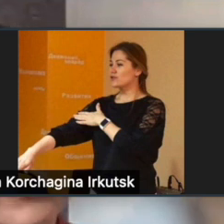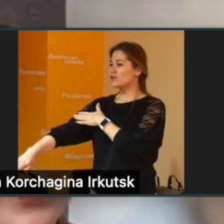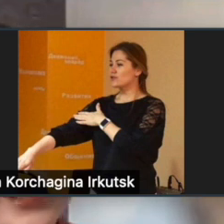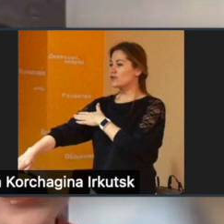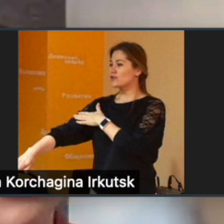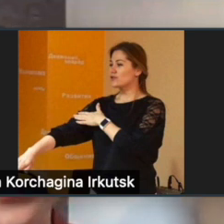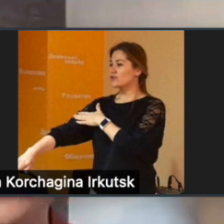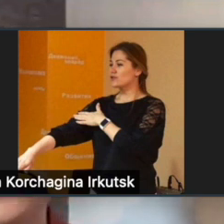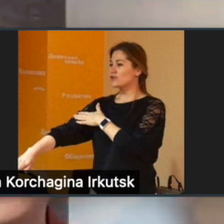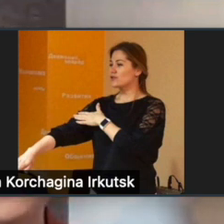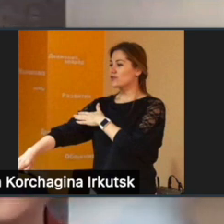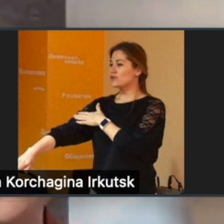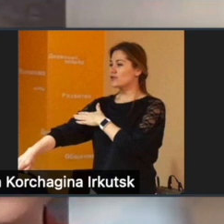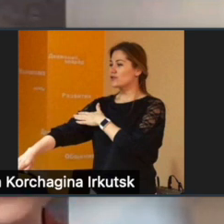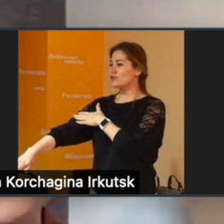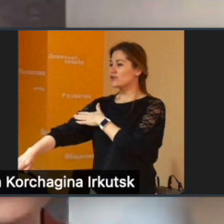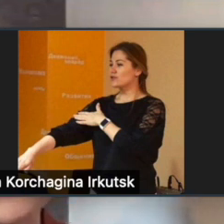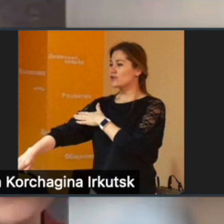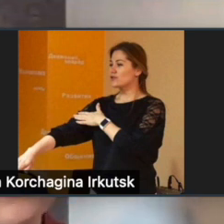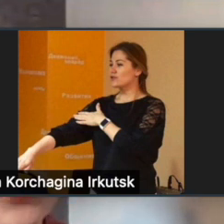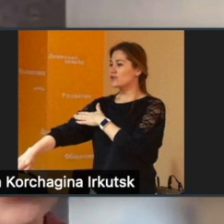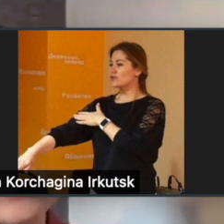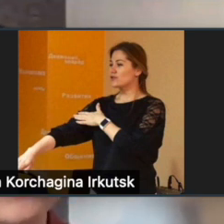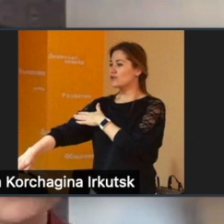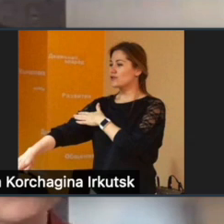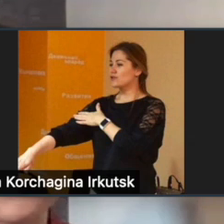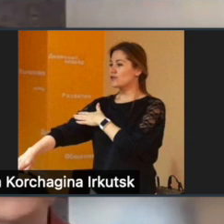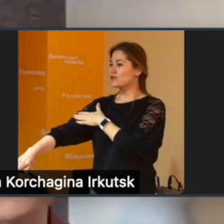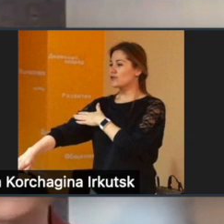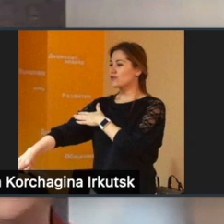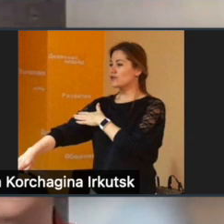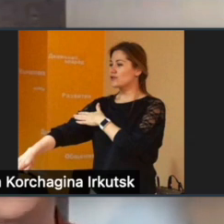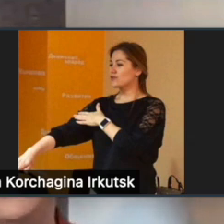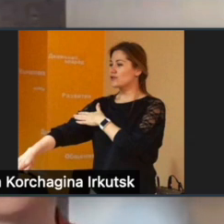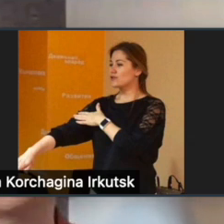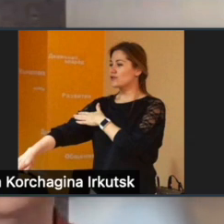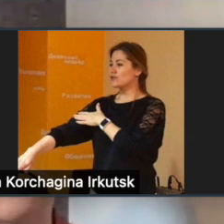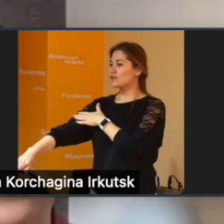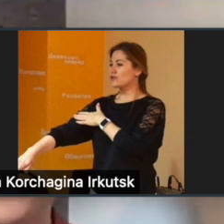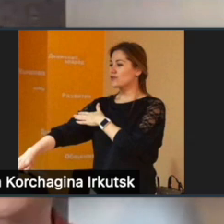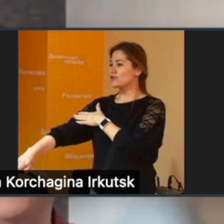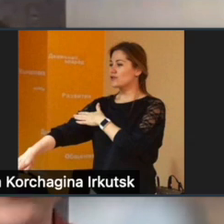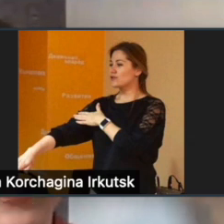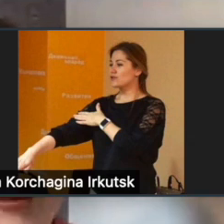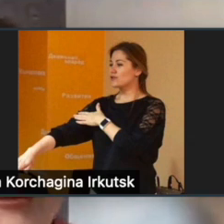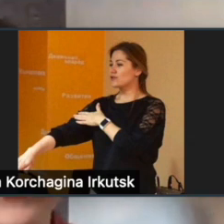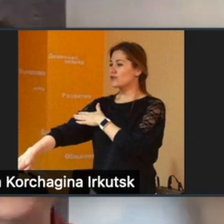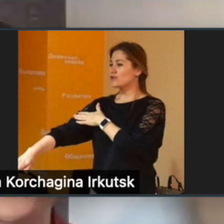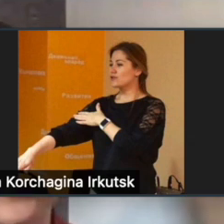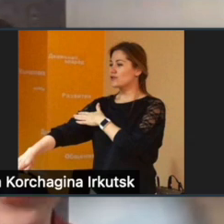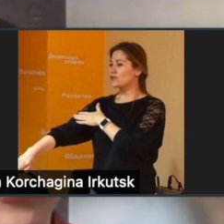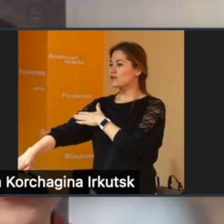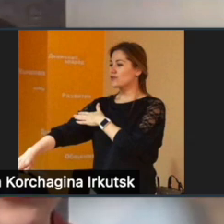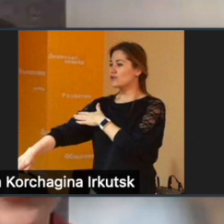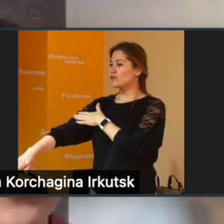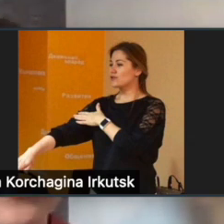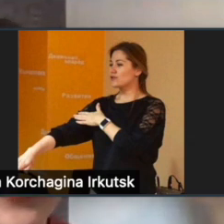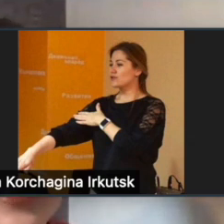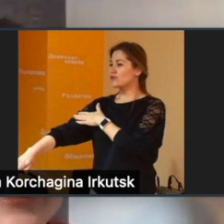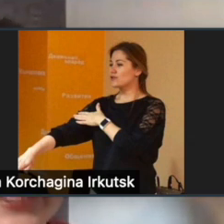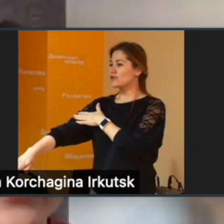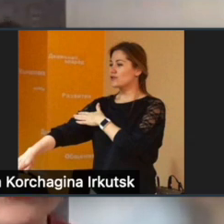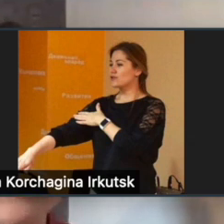мы на 5 месяцев вперед закладывали позитив. Клиентка захотела себя представить на море, здоровой, с чистой